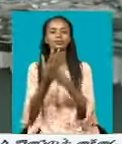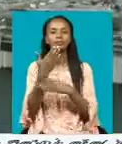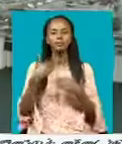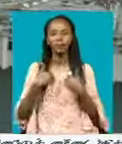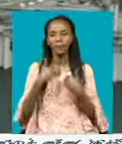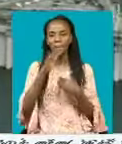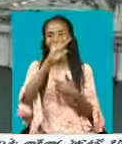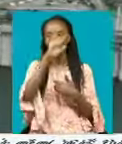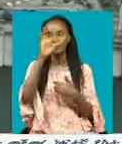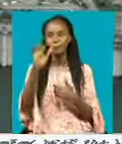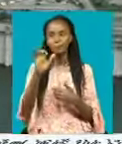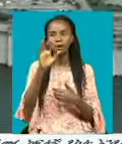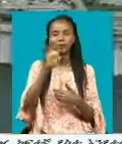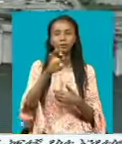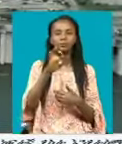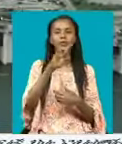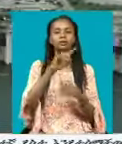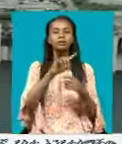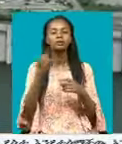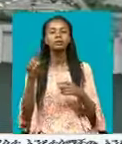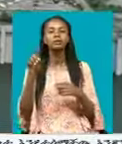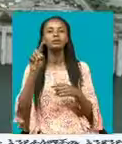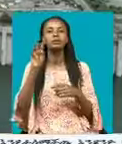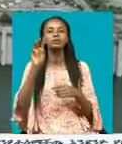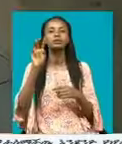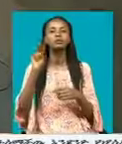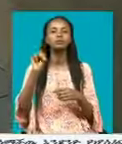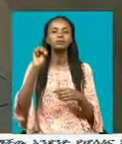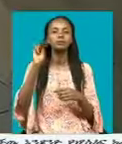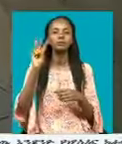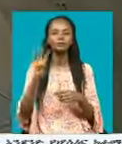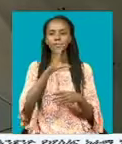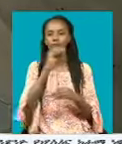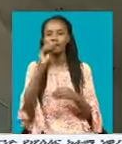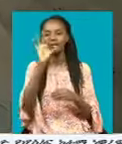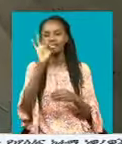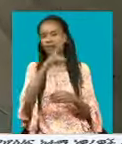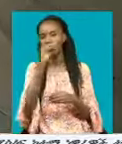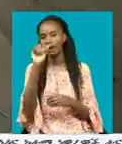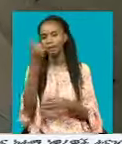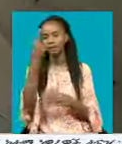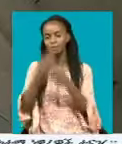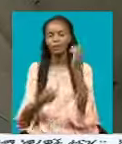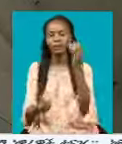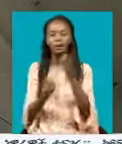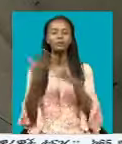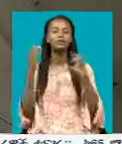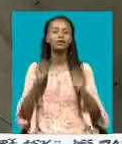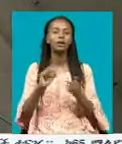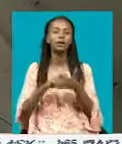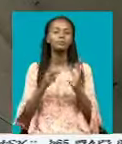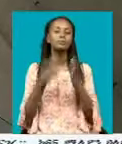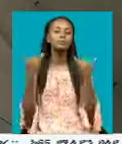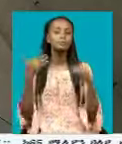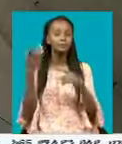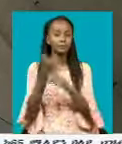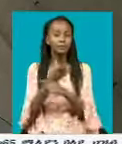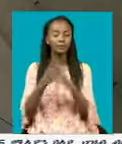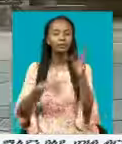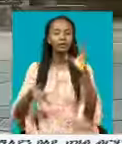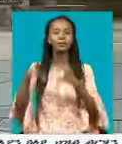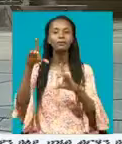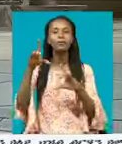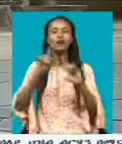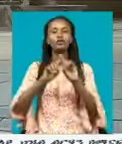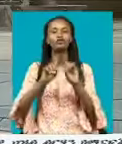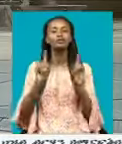እስከ 540-550 ሜጋዋት ድረስ ዩኒት 9 እና 10 ብቻ ማመንጨት ይችላሉ ማለት ነው አሁን በተፈጠረው የከፍታ